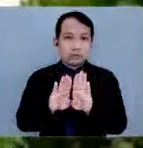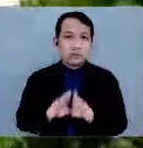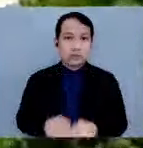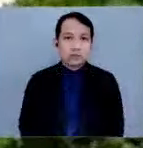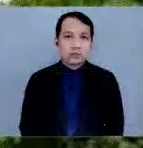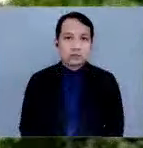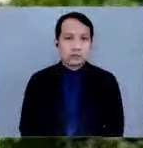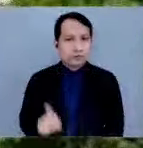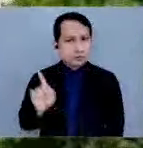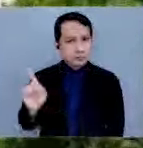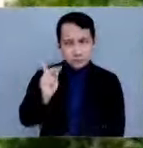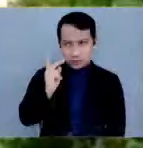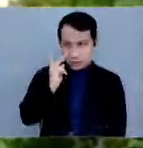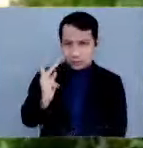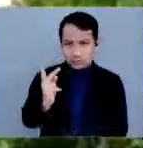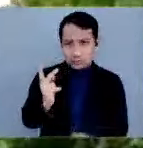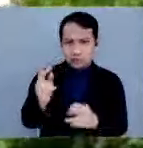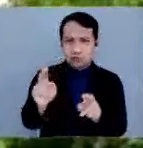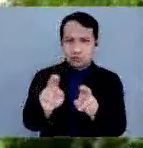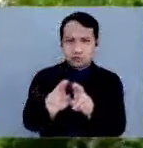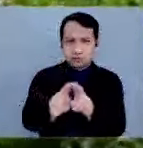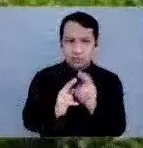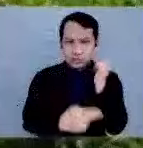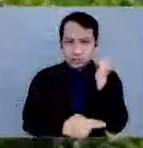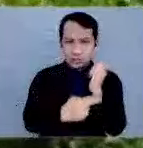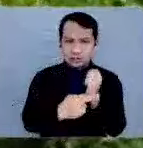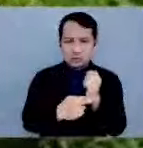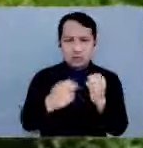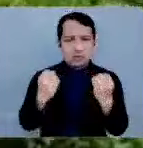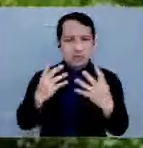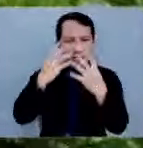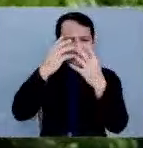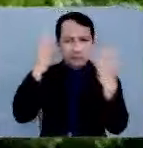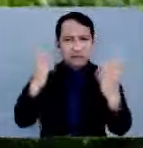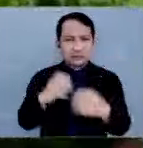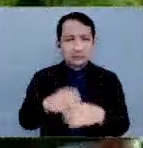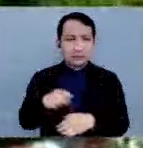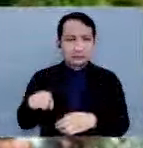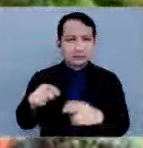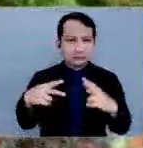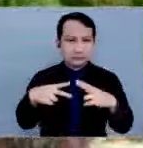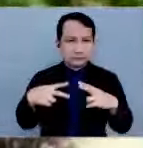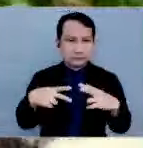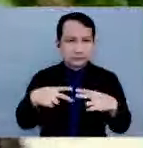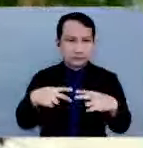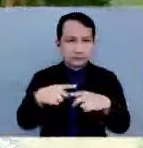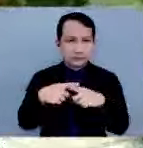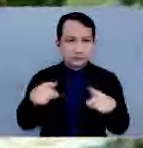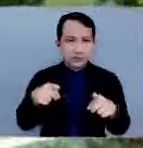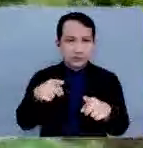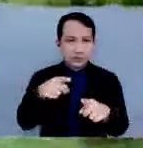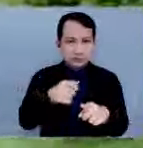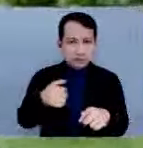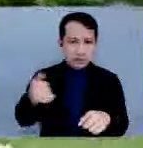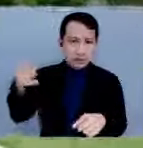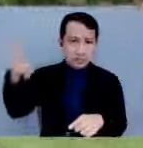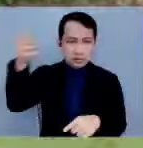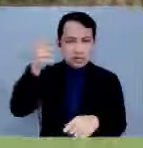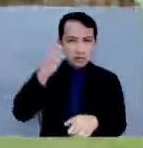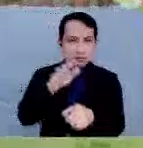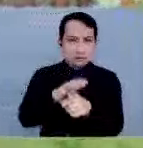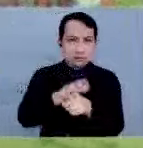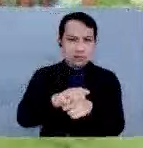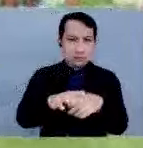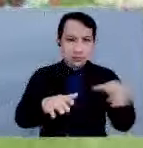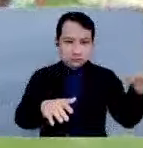lang sa unang tingin, pero marami ang nagalit dahil ang bakasyonang ito ay itinayo ba naman sa gitna ng sikat na Chocolate Hills